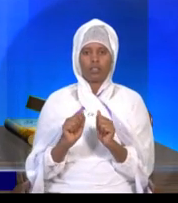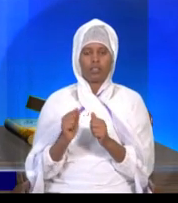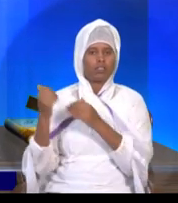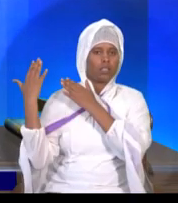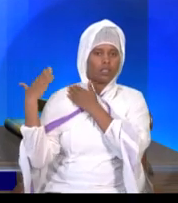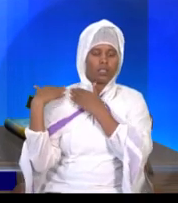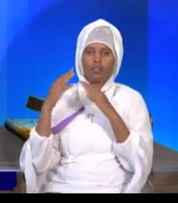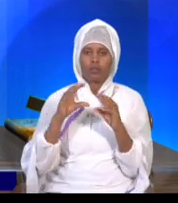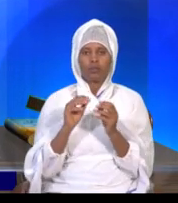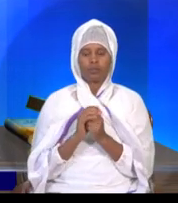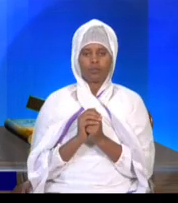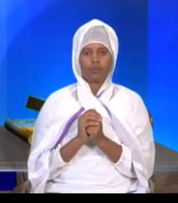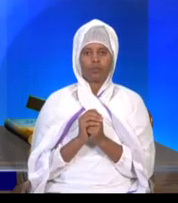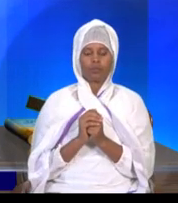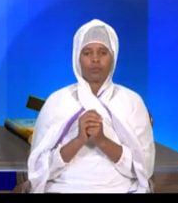بنا سلطاني